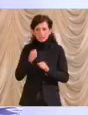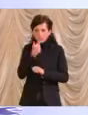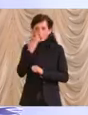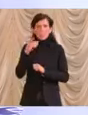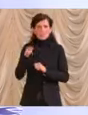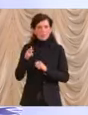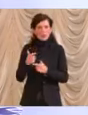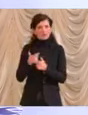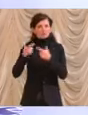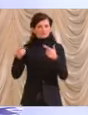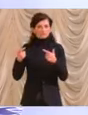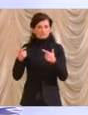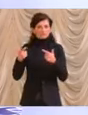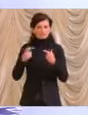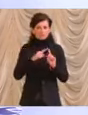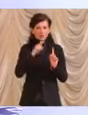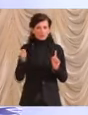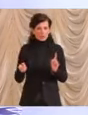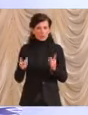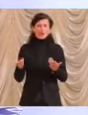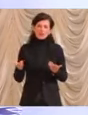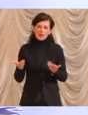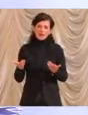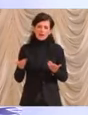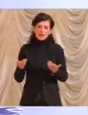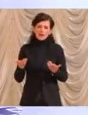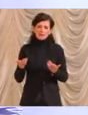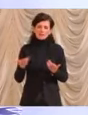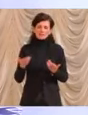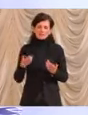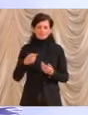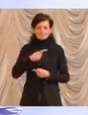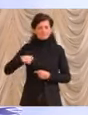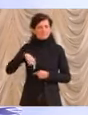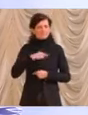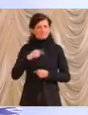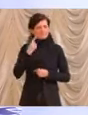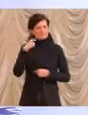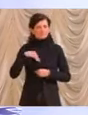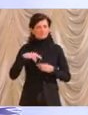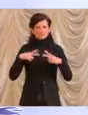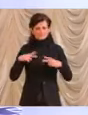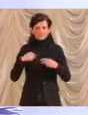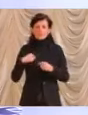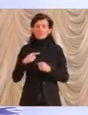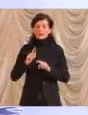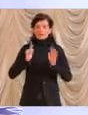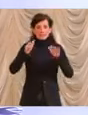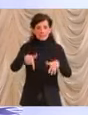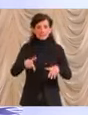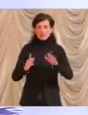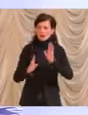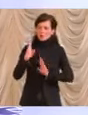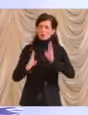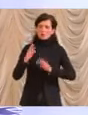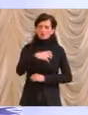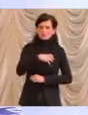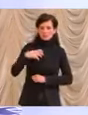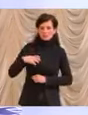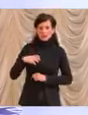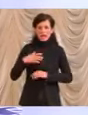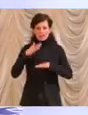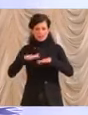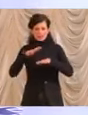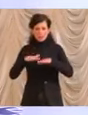alto. Quindi ci confronteremo adesso a inizio settimana con gli scienziati, i nostri esperti, con il Comitato Tecnico